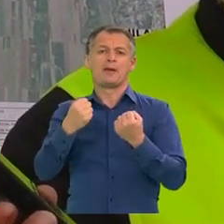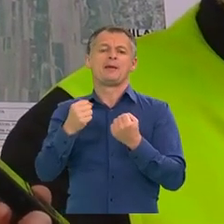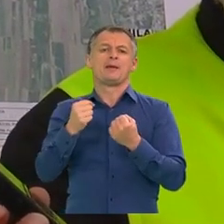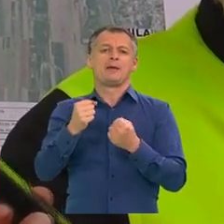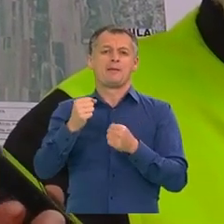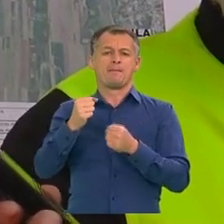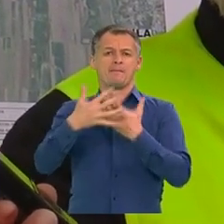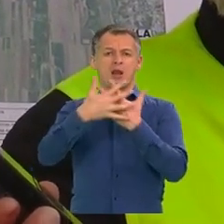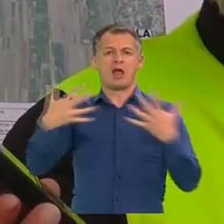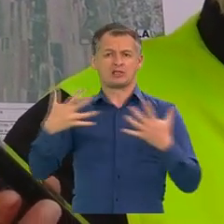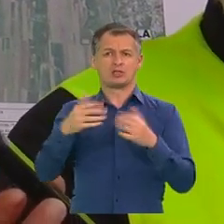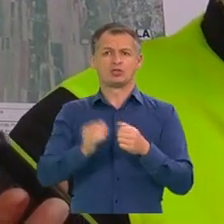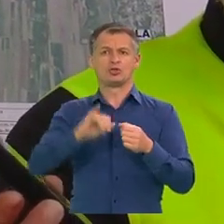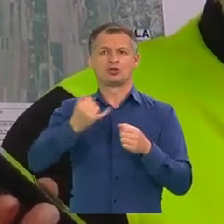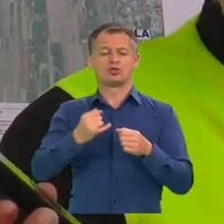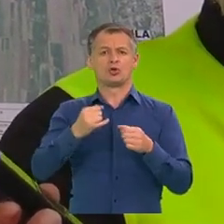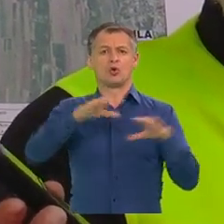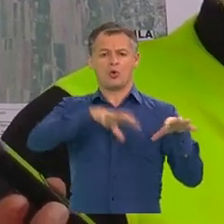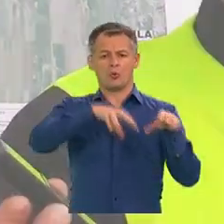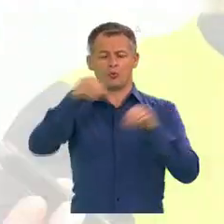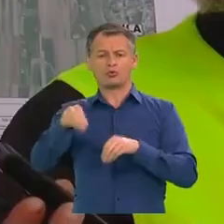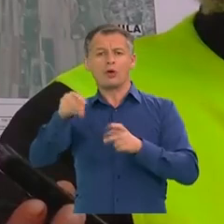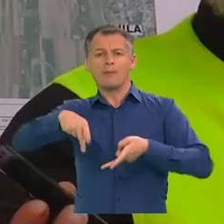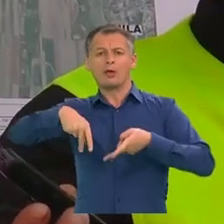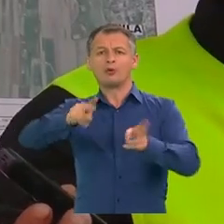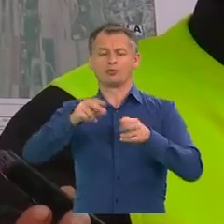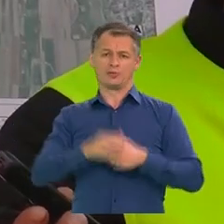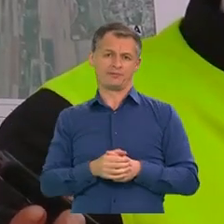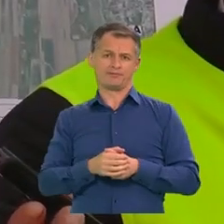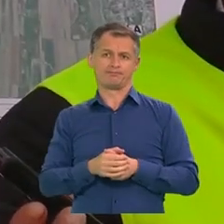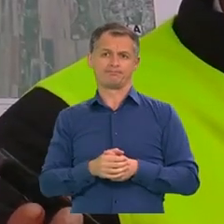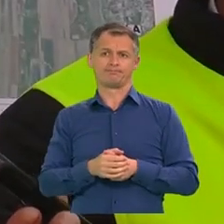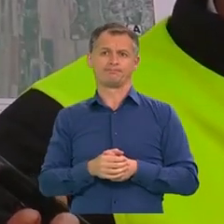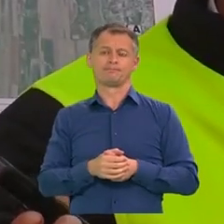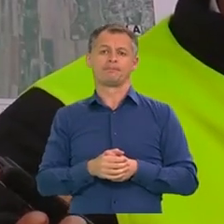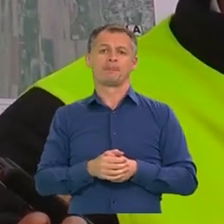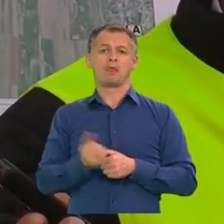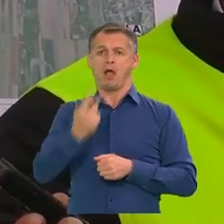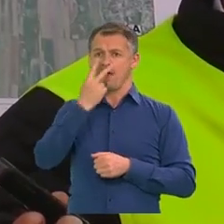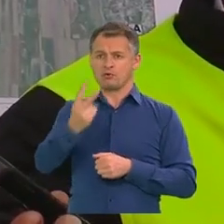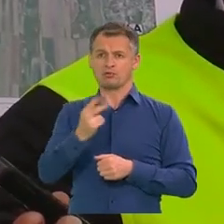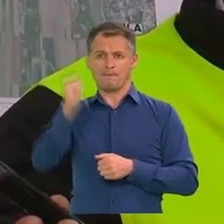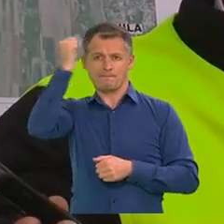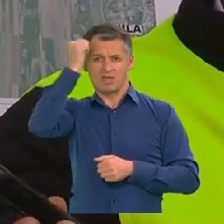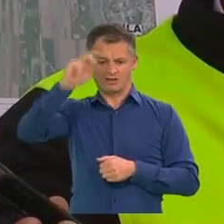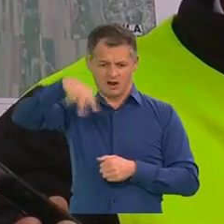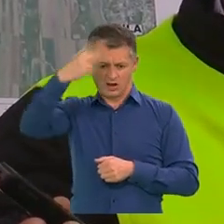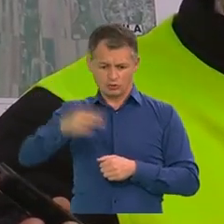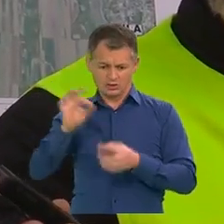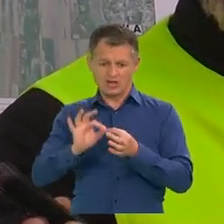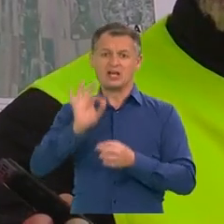toată pe amplasamentul drumului. Am constatat că piatra ar fi căzut de la o înălțime